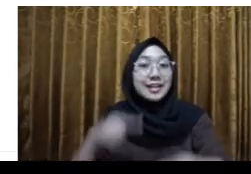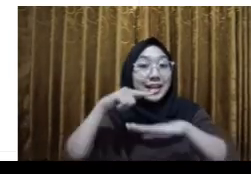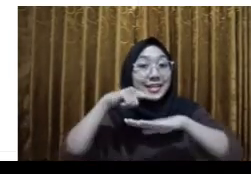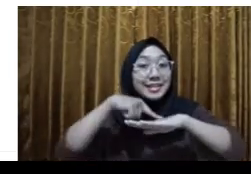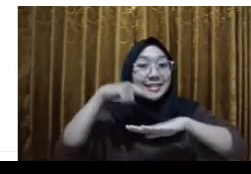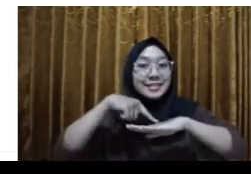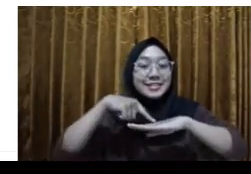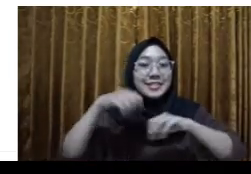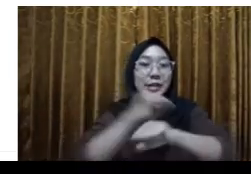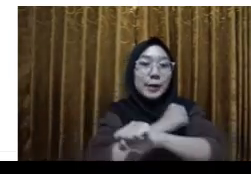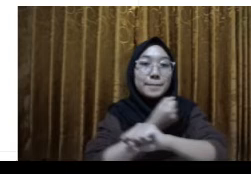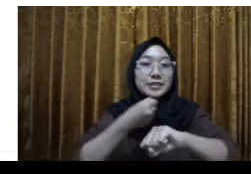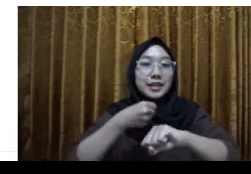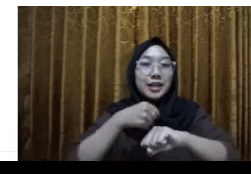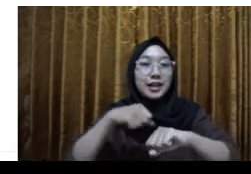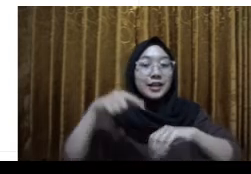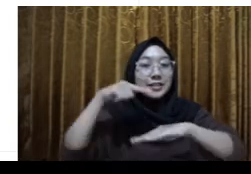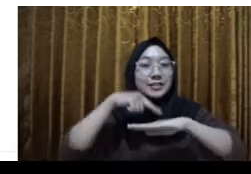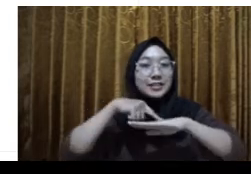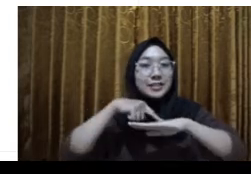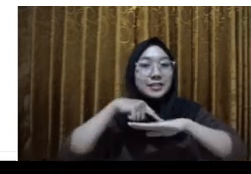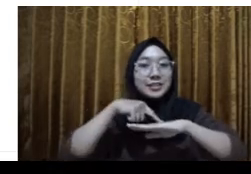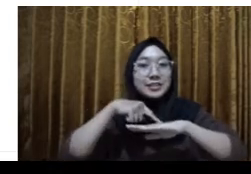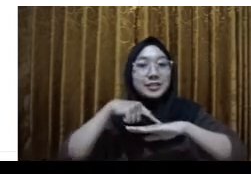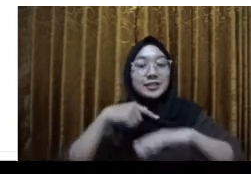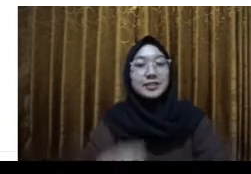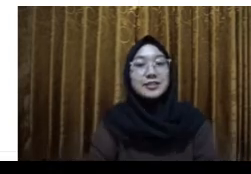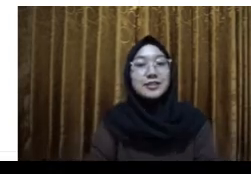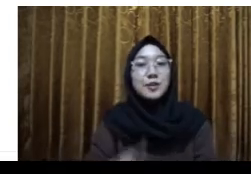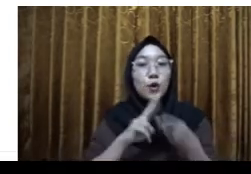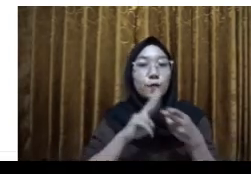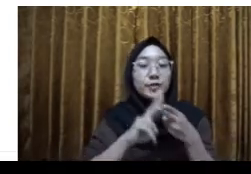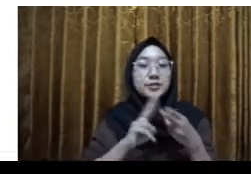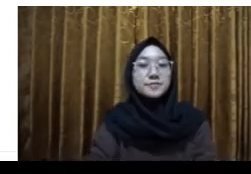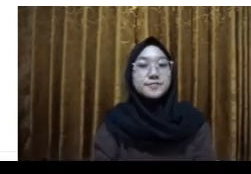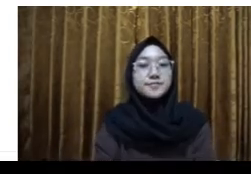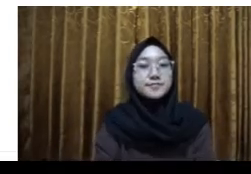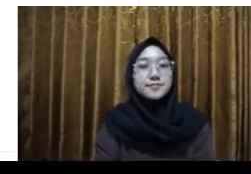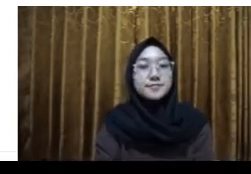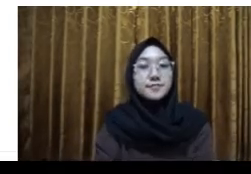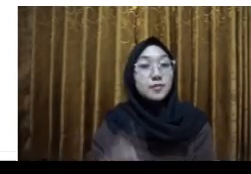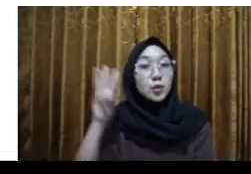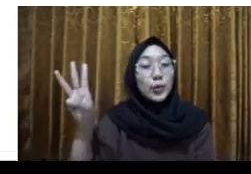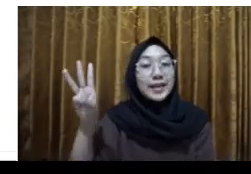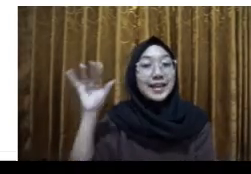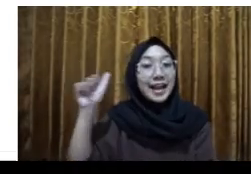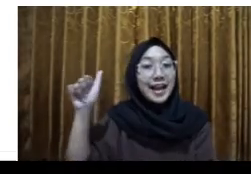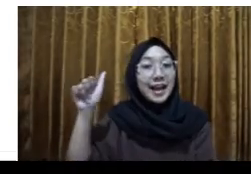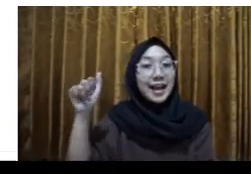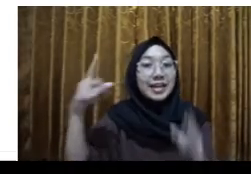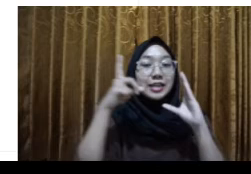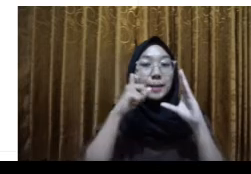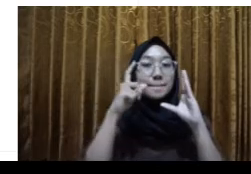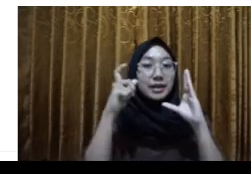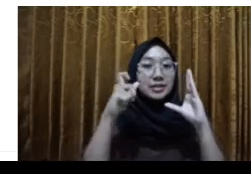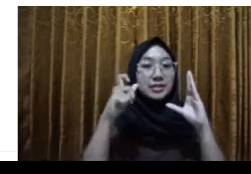pun kita bisa convert ya. RPP daring.p WhatsApp image WhatsApp image, misalkan kita punya WhatsApp image, kita